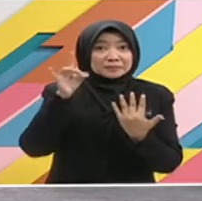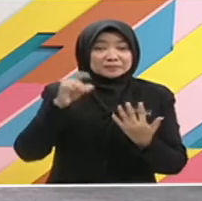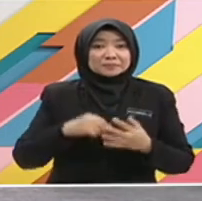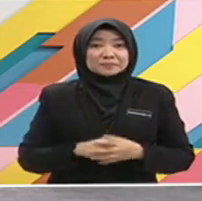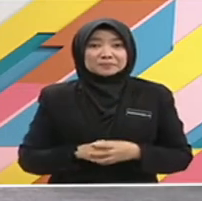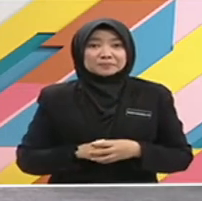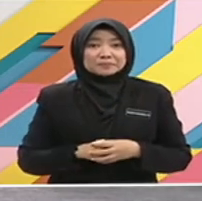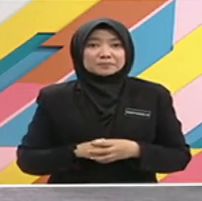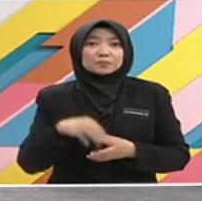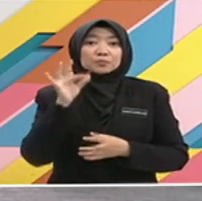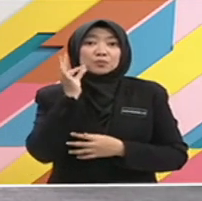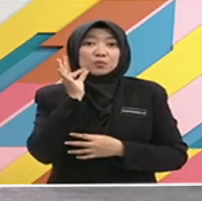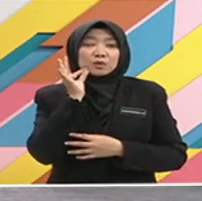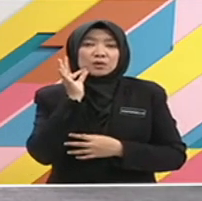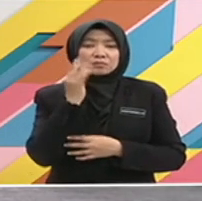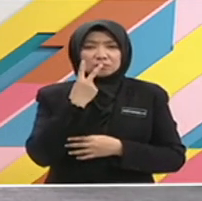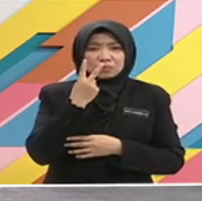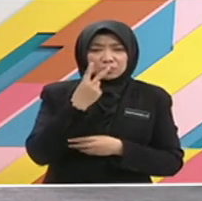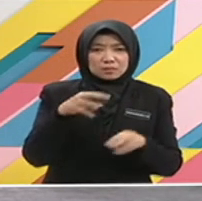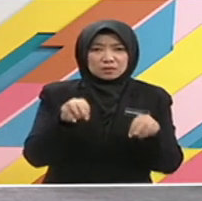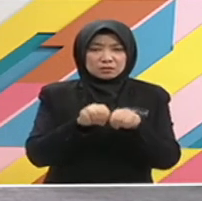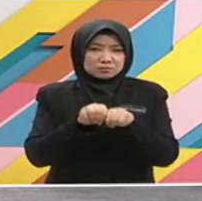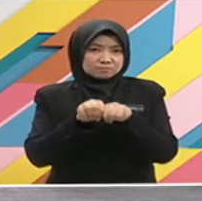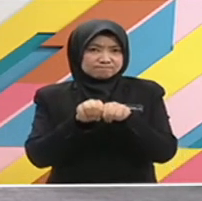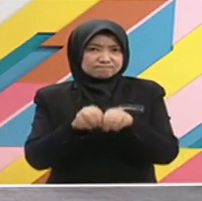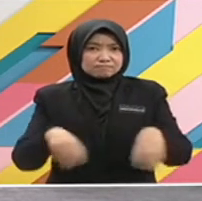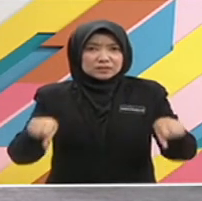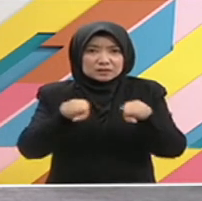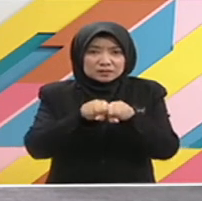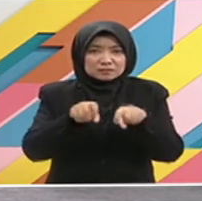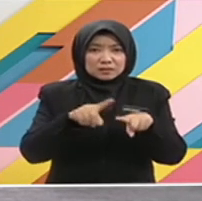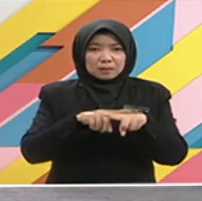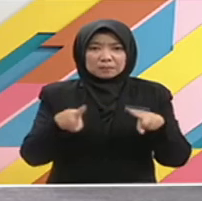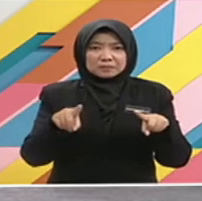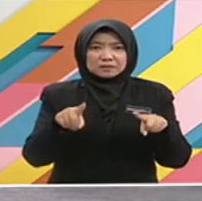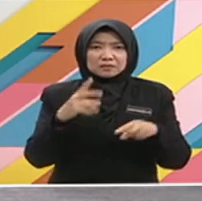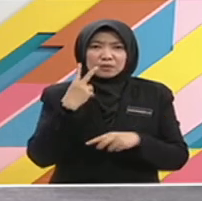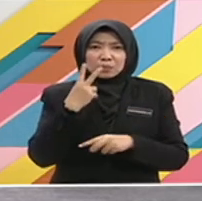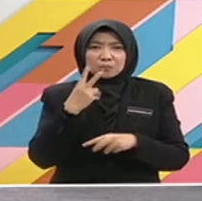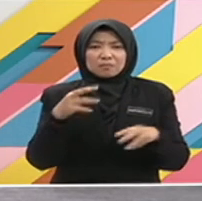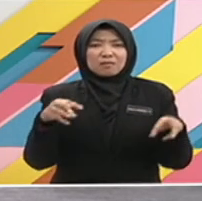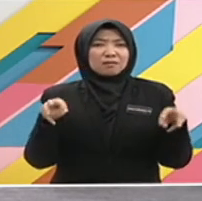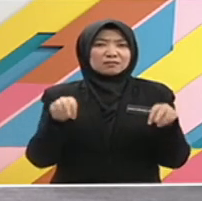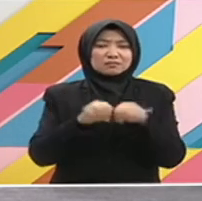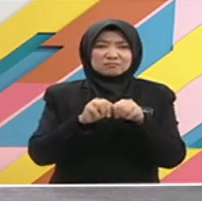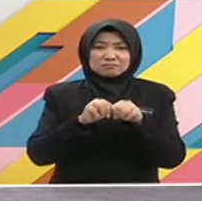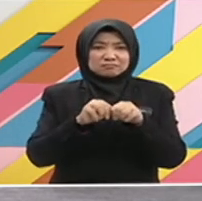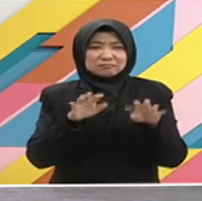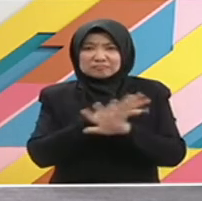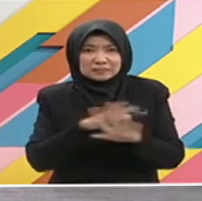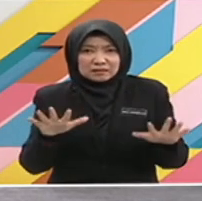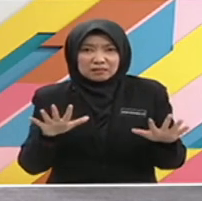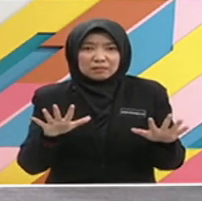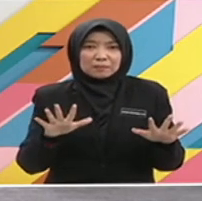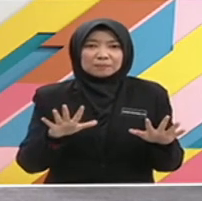ni macam simetri. Tapi saya tak pastilah, cikgu. Sebab dia ada belekuk pula. Betul. Kan? Jadi dia mempunyai imbangan